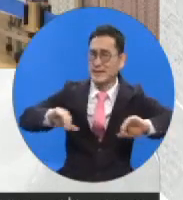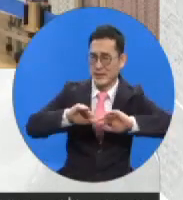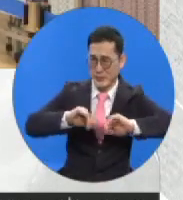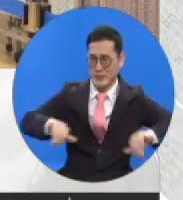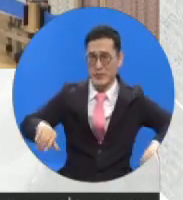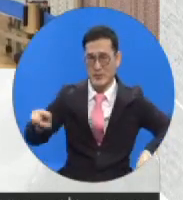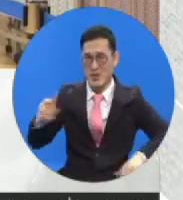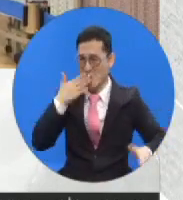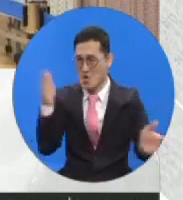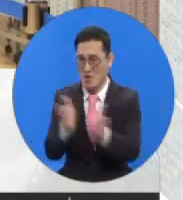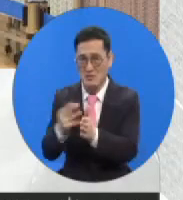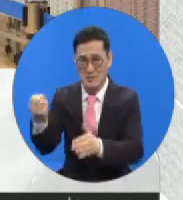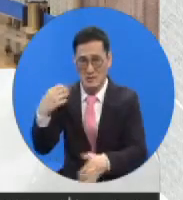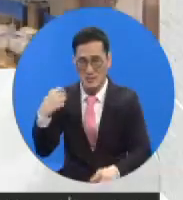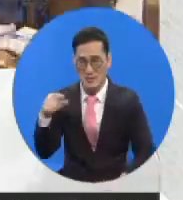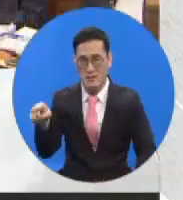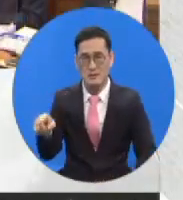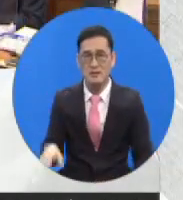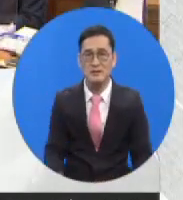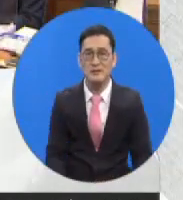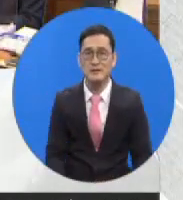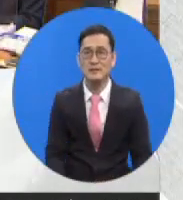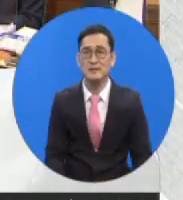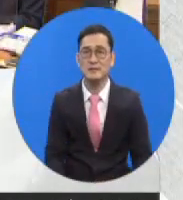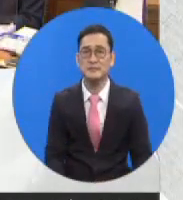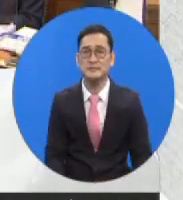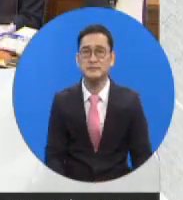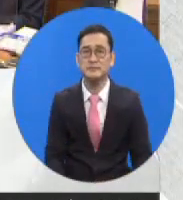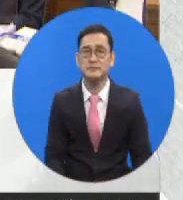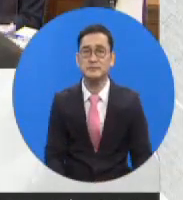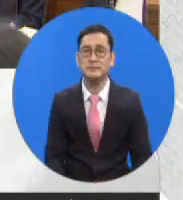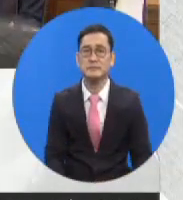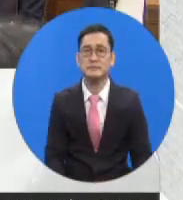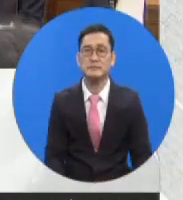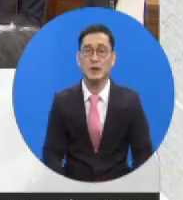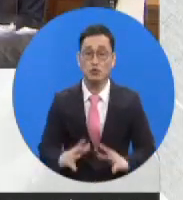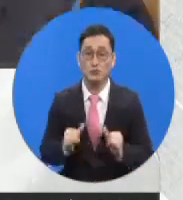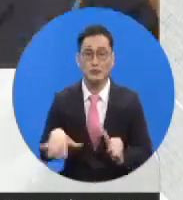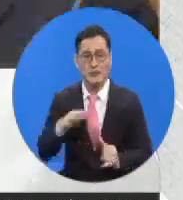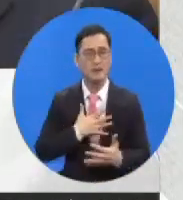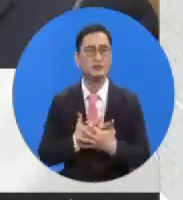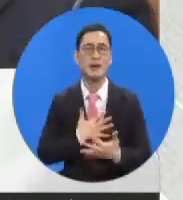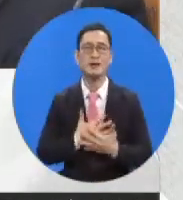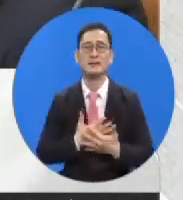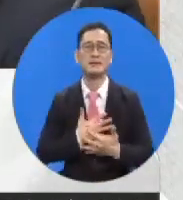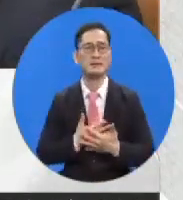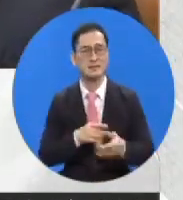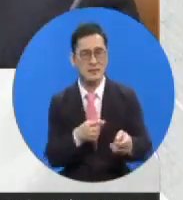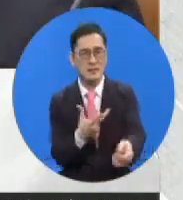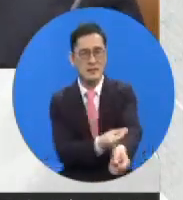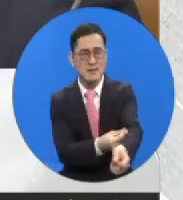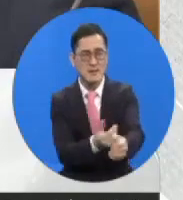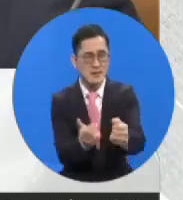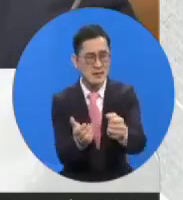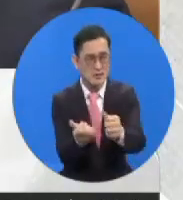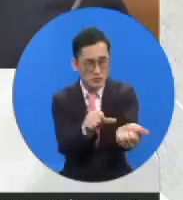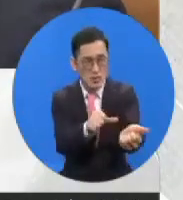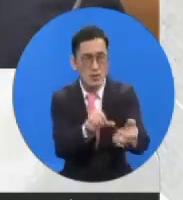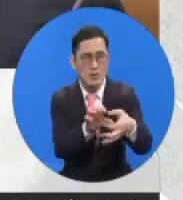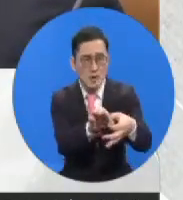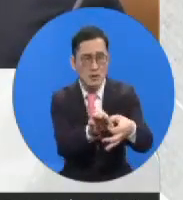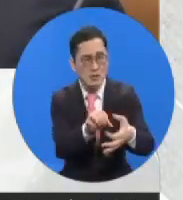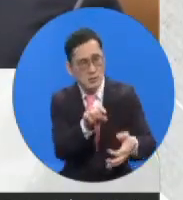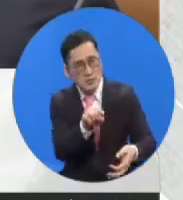때문에 사망자가 계속 늘어나고 있는 과정 속에서 많은 국민들이 불안해하십니다. 저는 가장 정부의 대응을